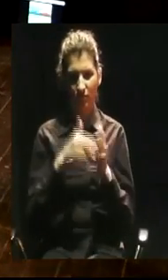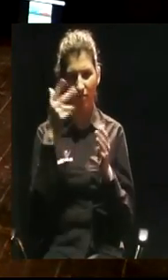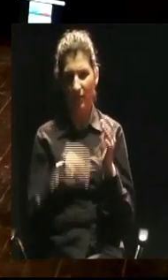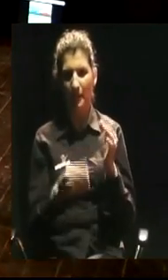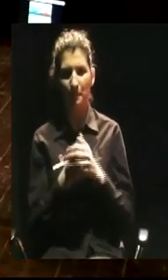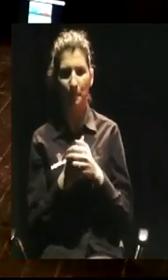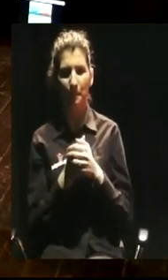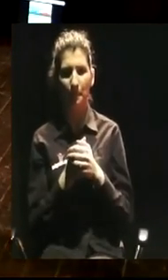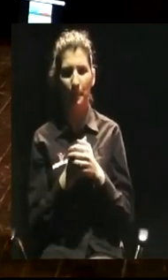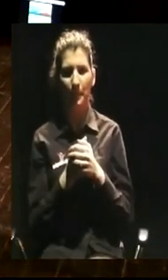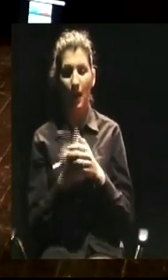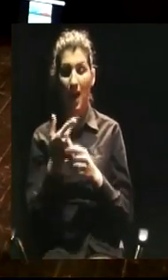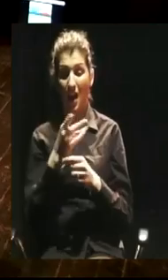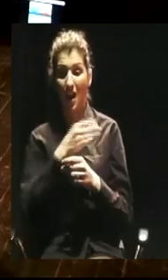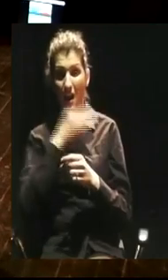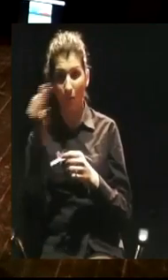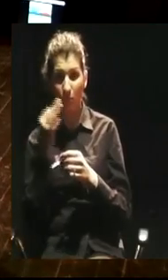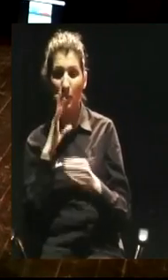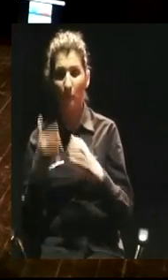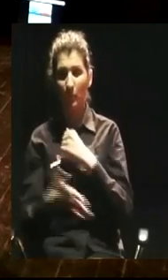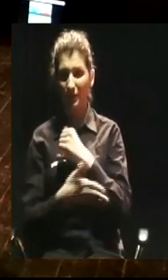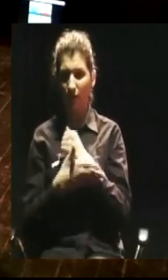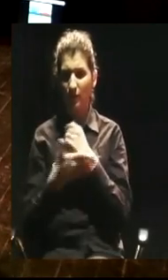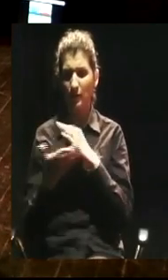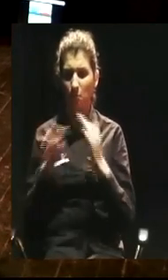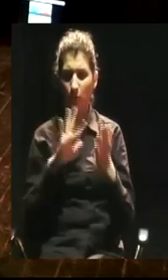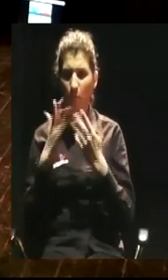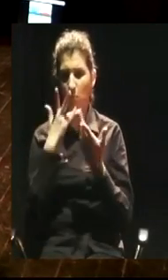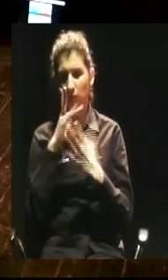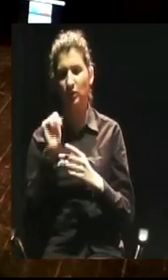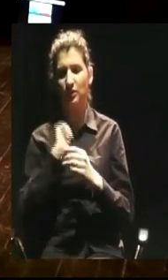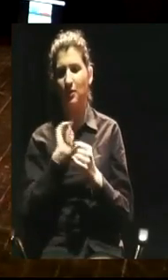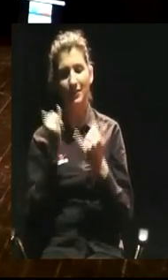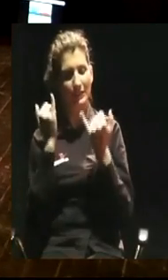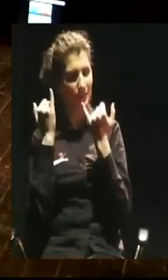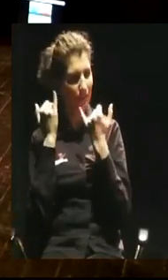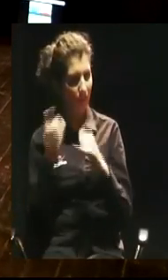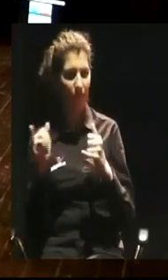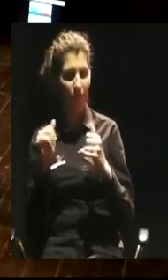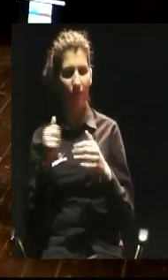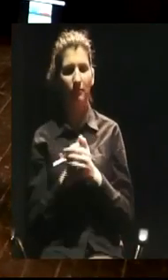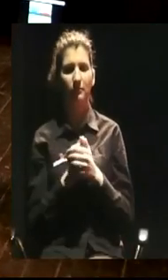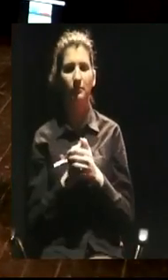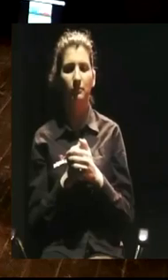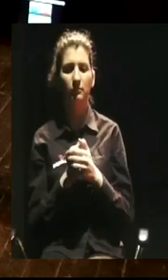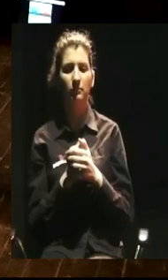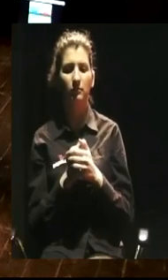głębszego, bardziej podstawowego sposobu definiowania samych siebie. Otóż my mamy